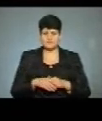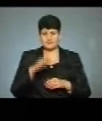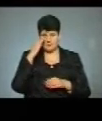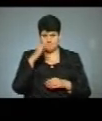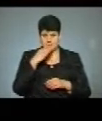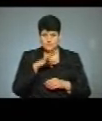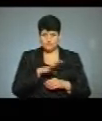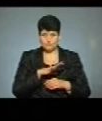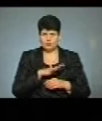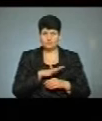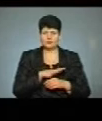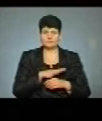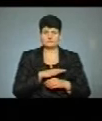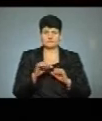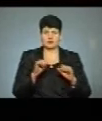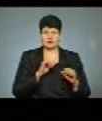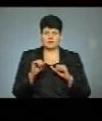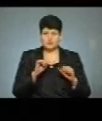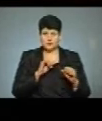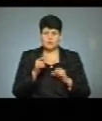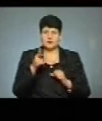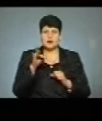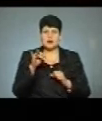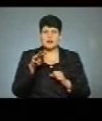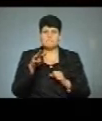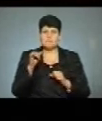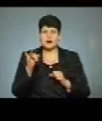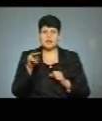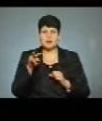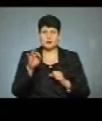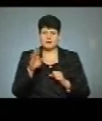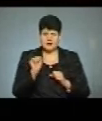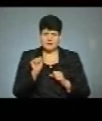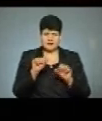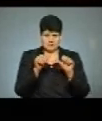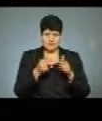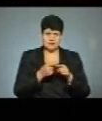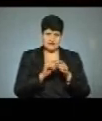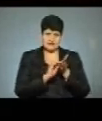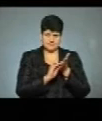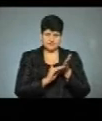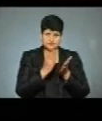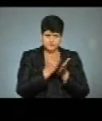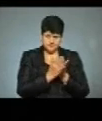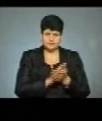Батько був бургомістром Гримайлова і також на пам'ятнику це є відмічено.